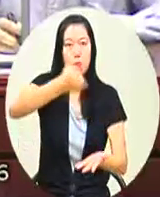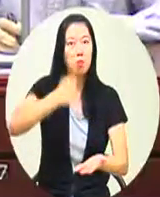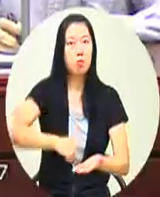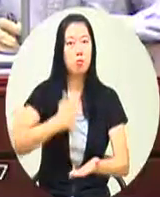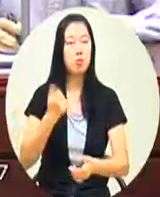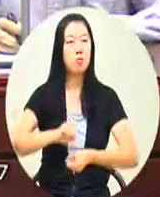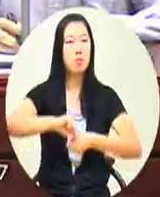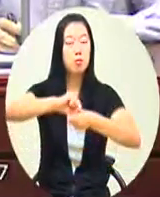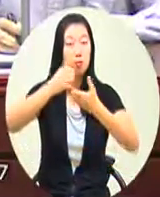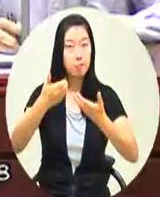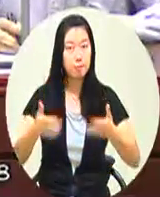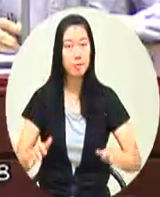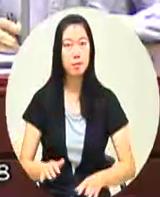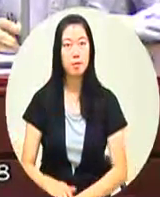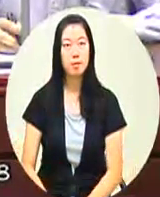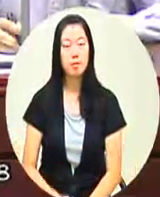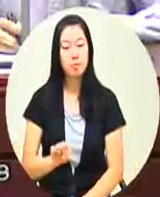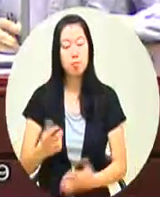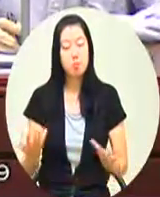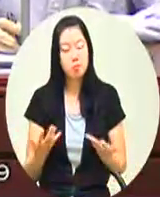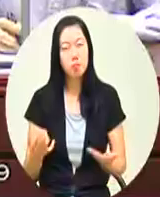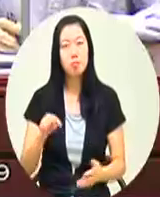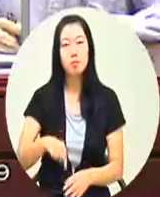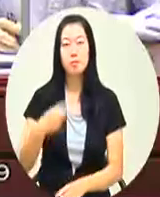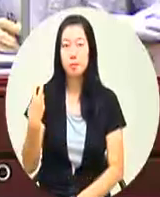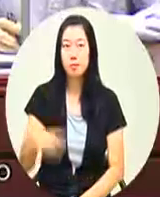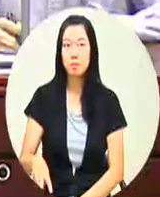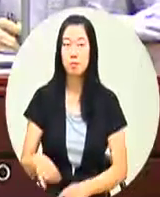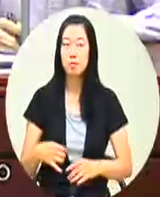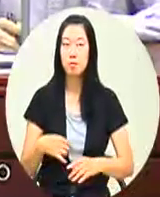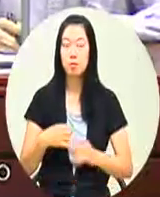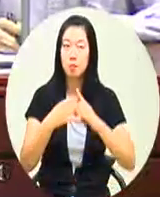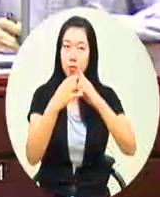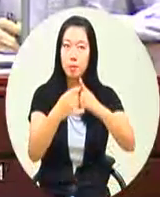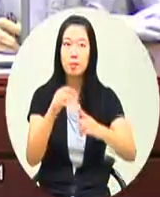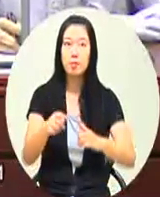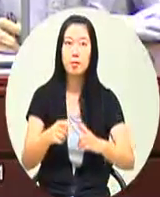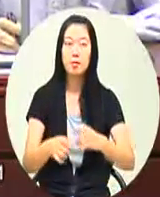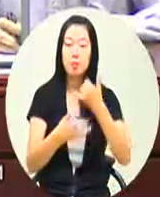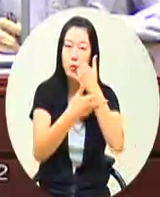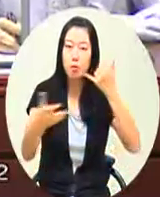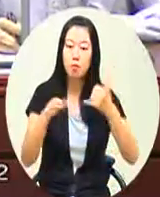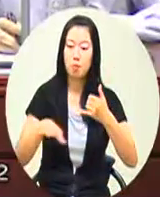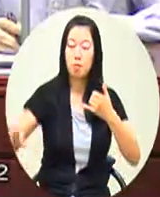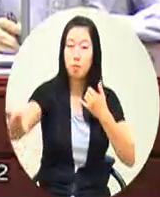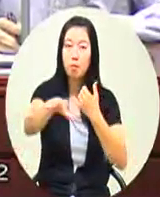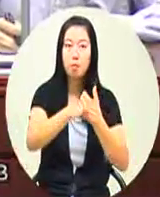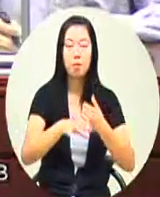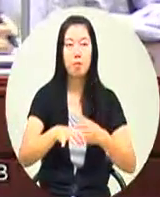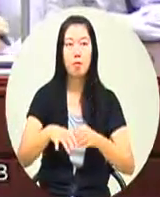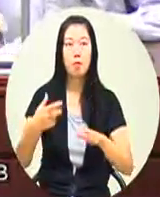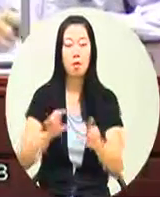那我们这个部分会再去整个在沿海地区还有我们的这个